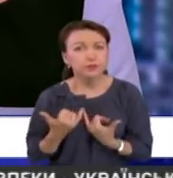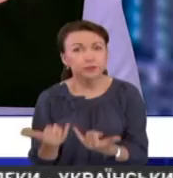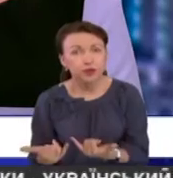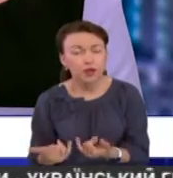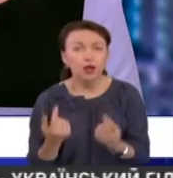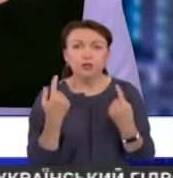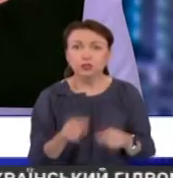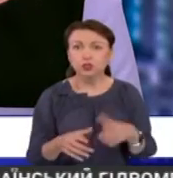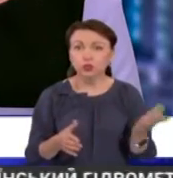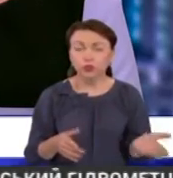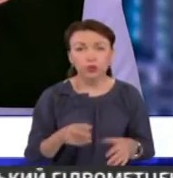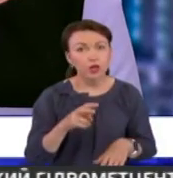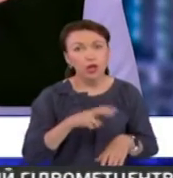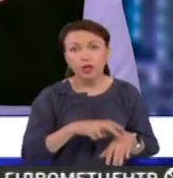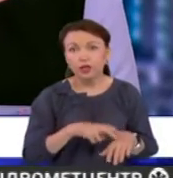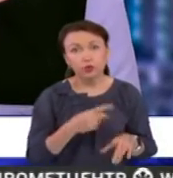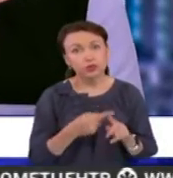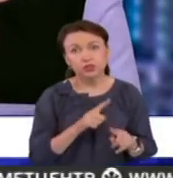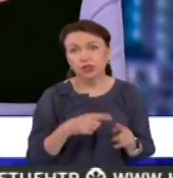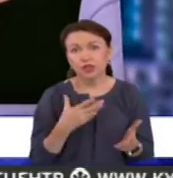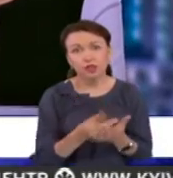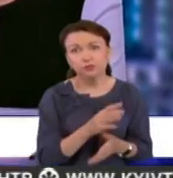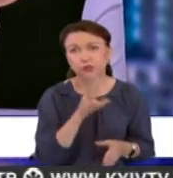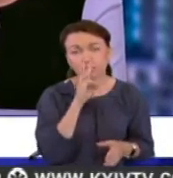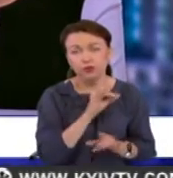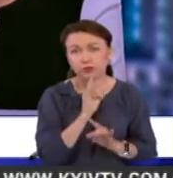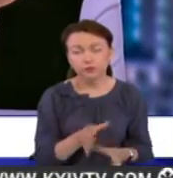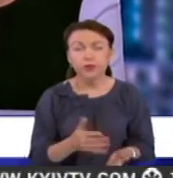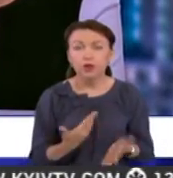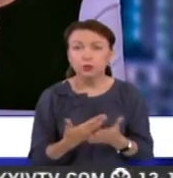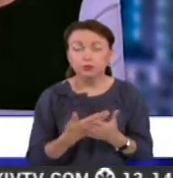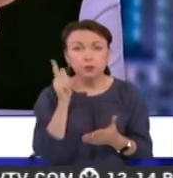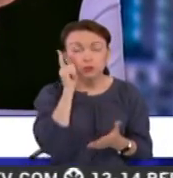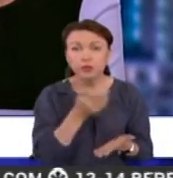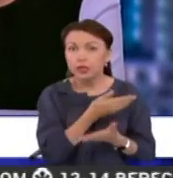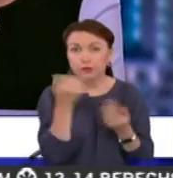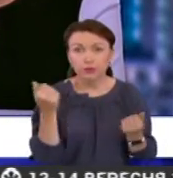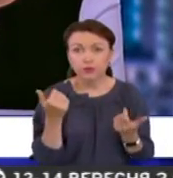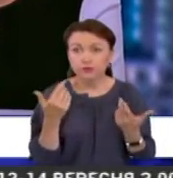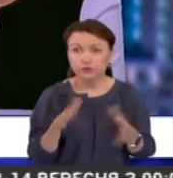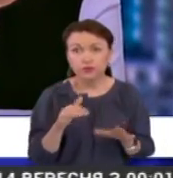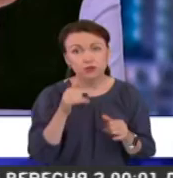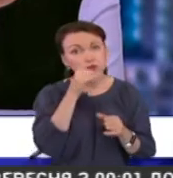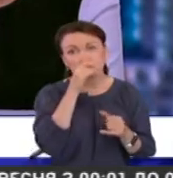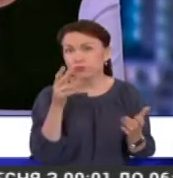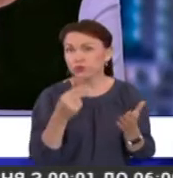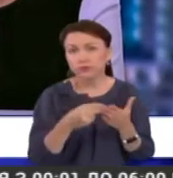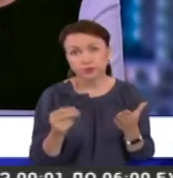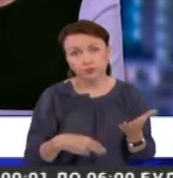треба зрозуміти, їм за це не заплатять. Але дивна ситуація, якщо у тебе немає мобільного телефону, а